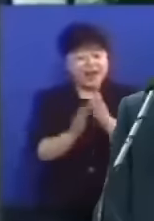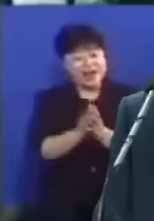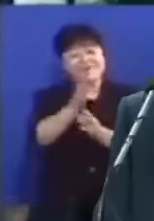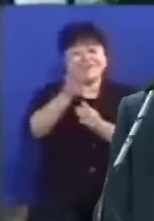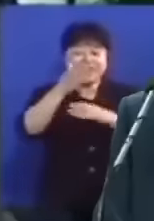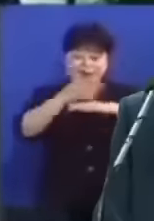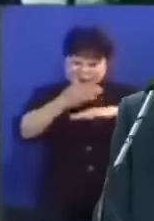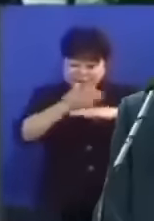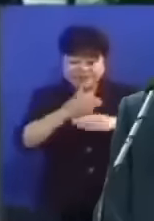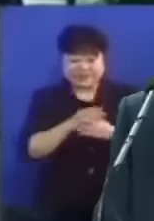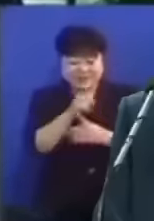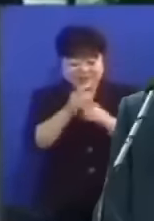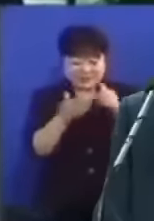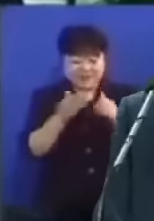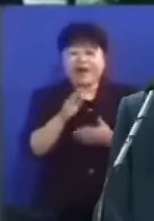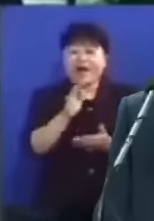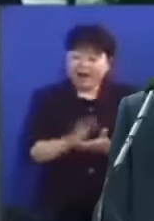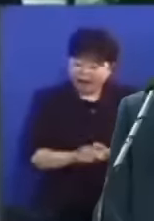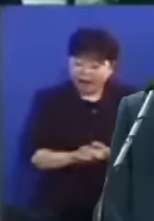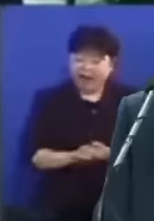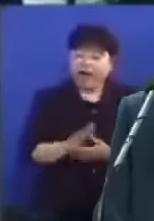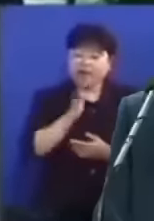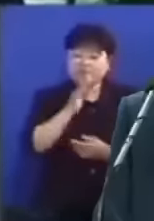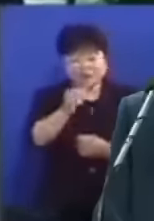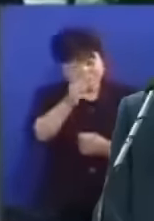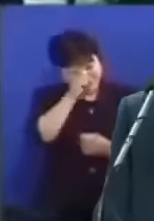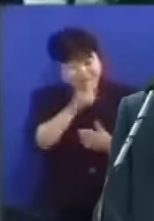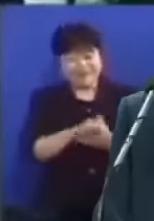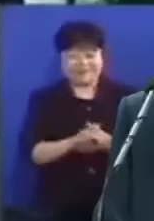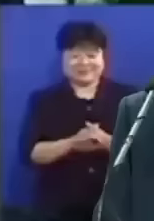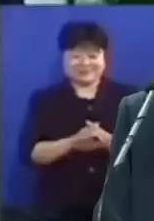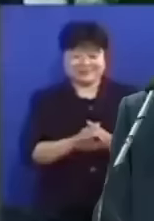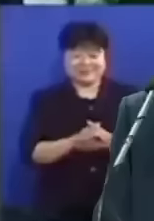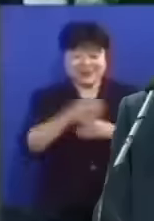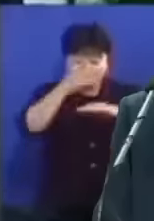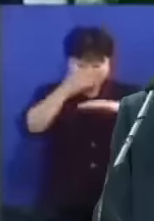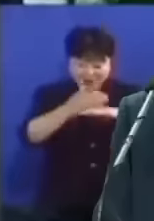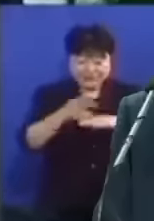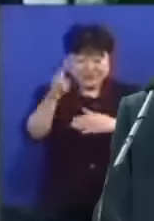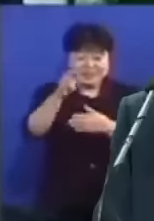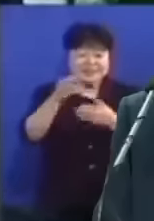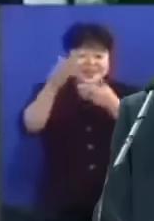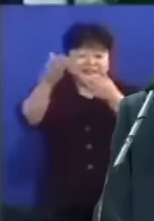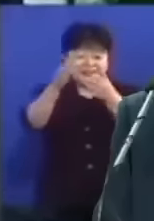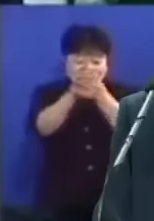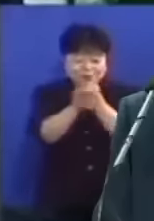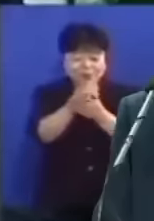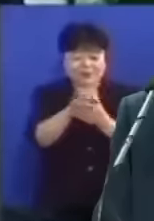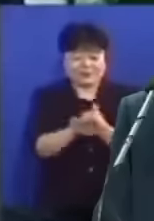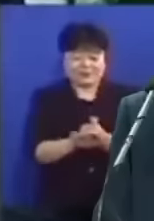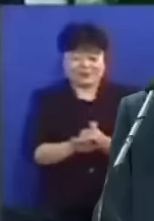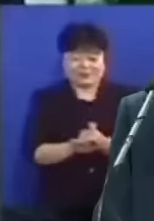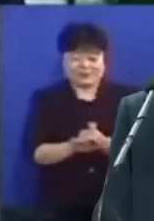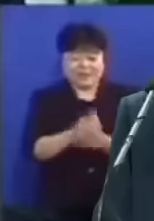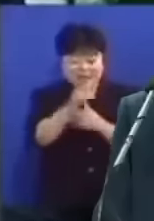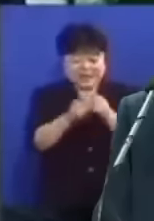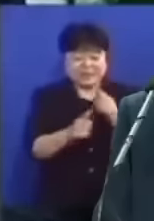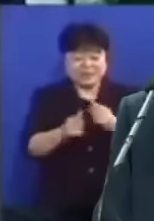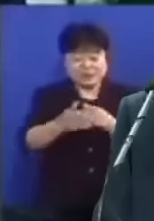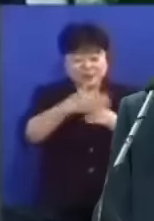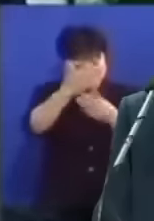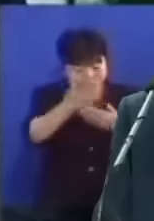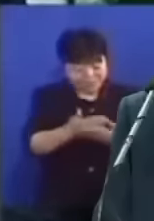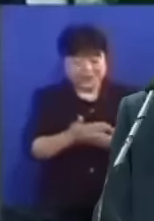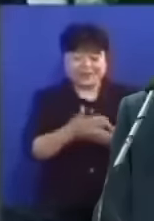할렐루야. 감사합니다. 하나님이 야, 너 참 착하구나. 감사와 찬양의 기도를 하다 즉시로 하나님의